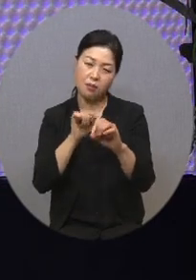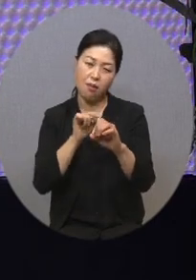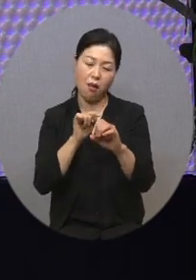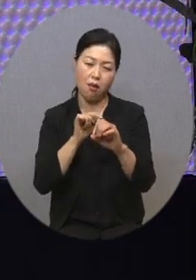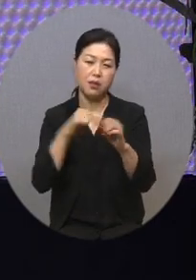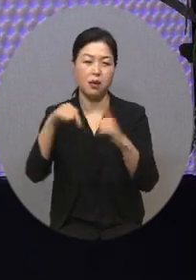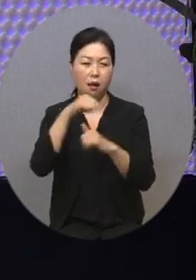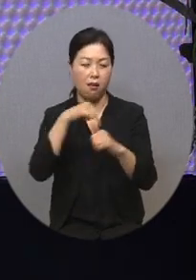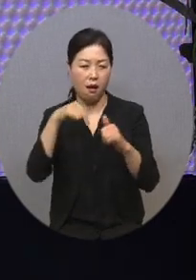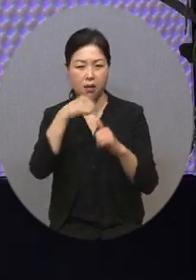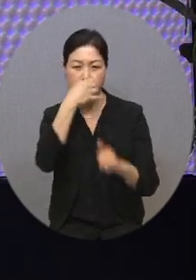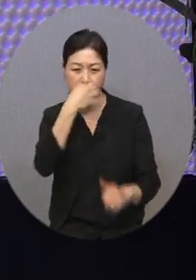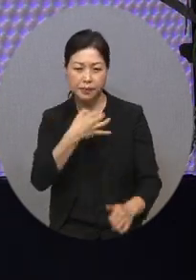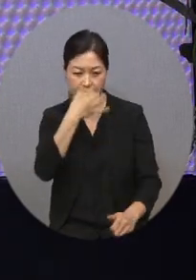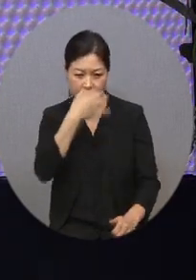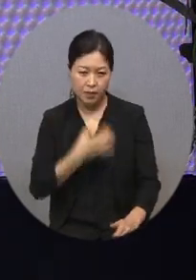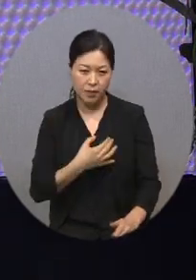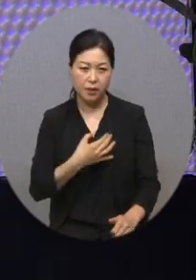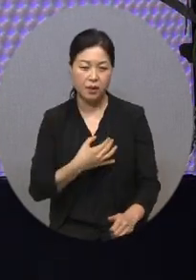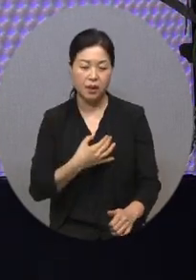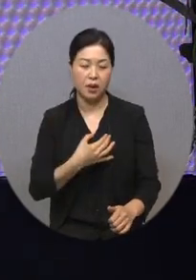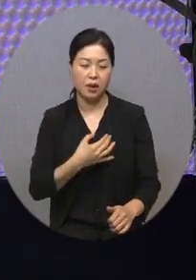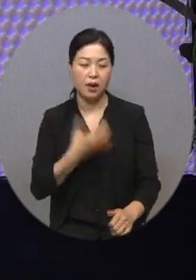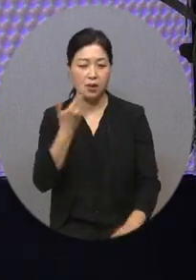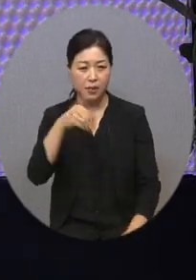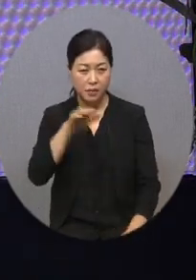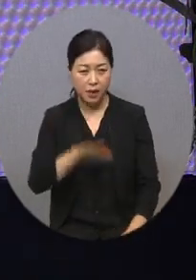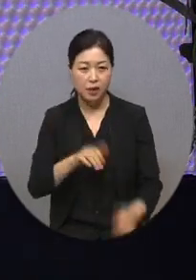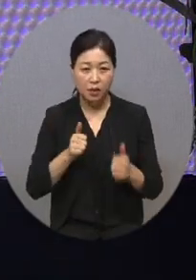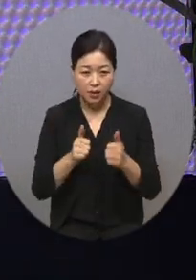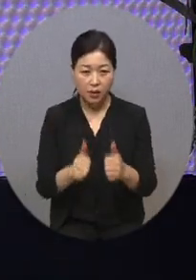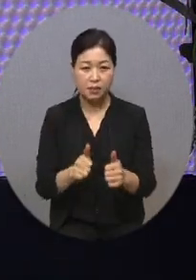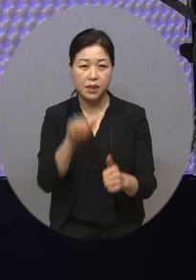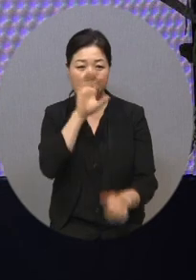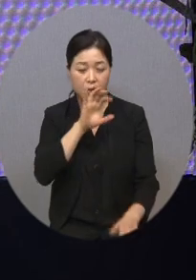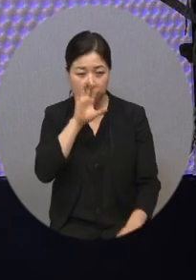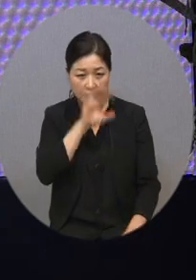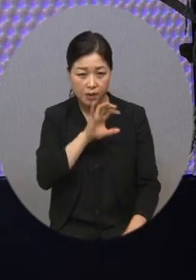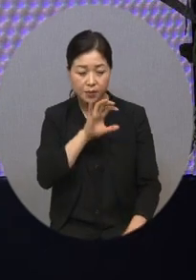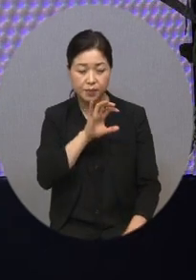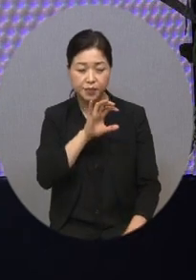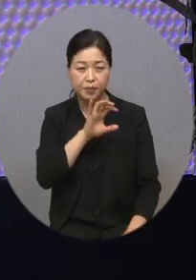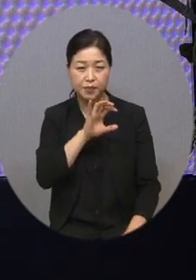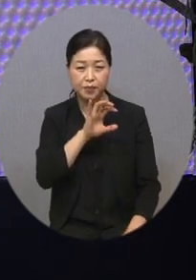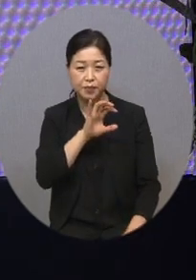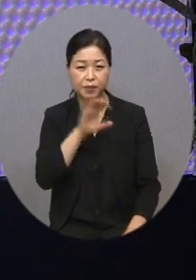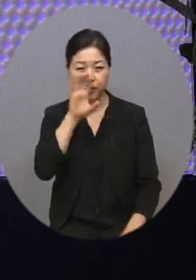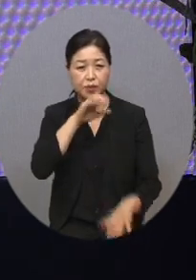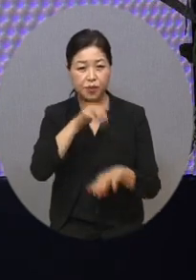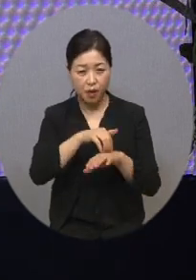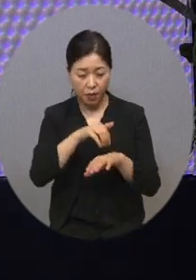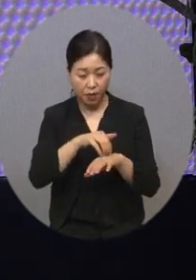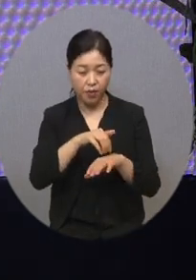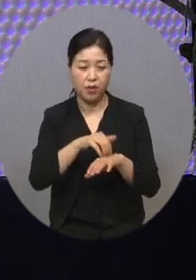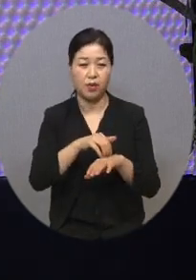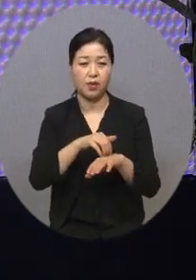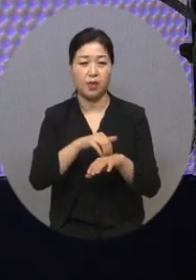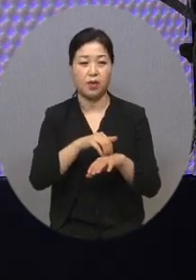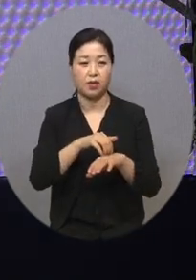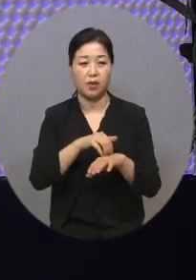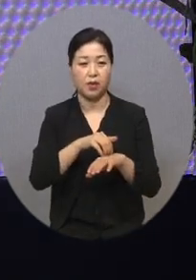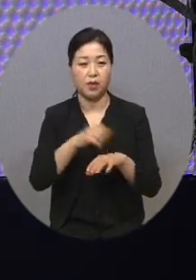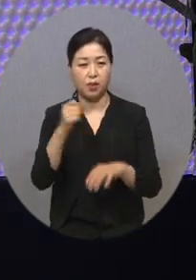속에서도 정말 열심히 그 연습을 하고 훈련을 하고